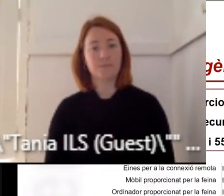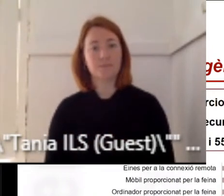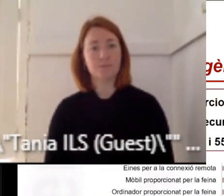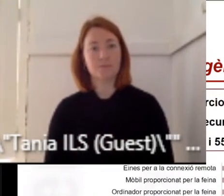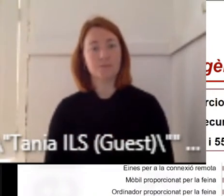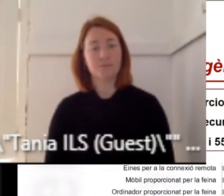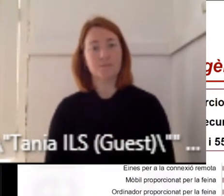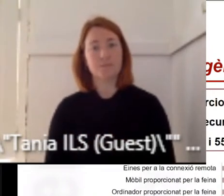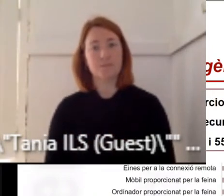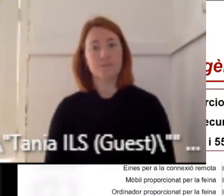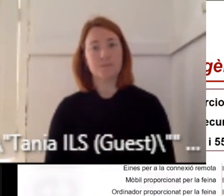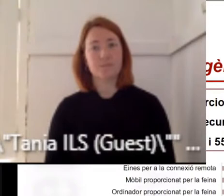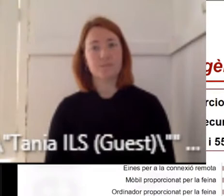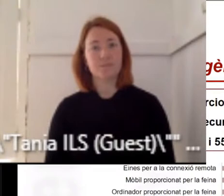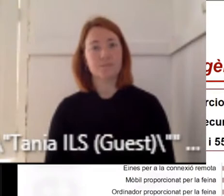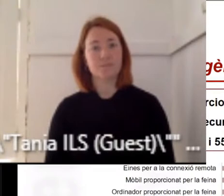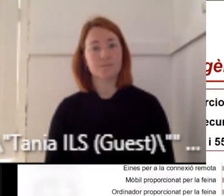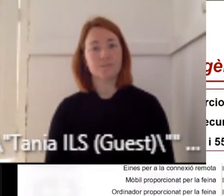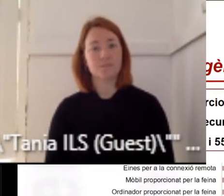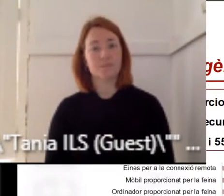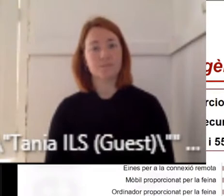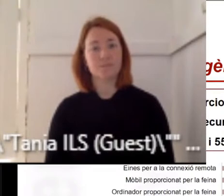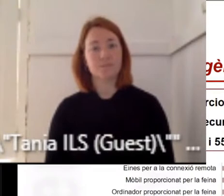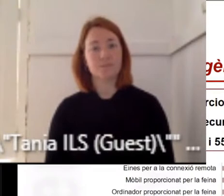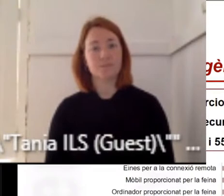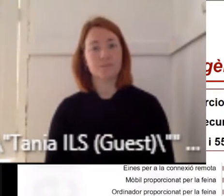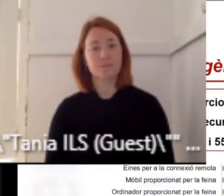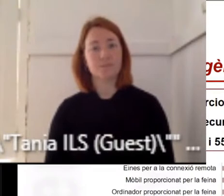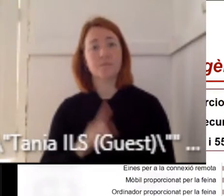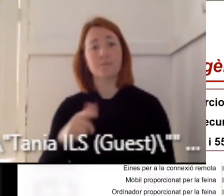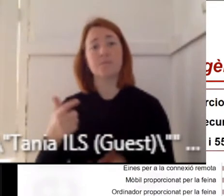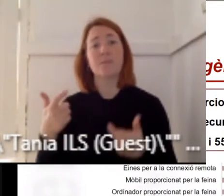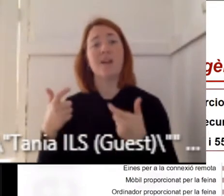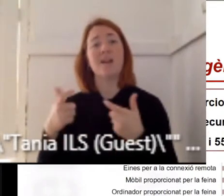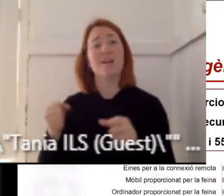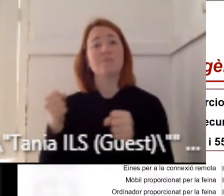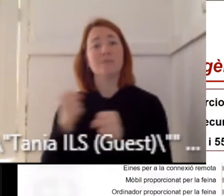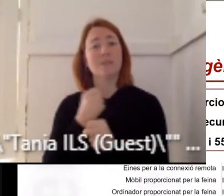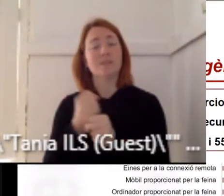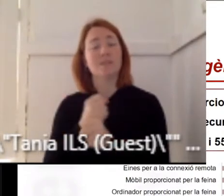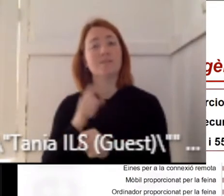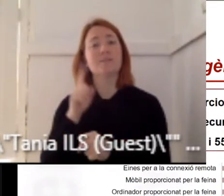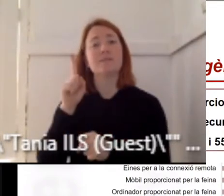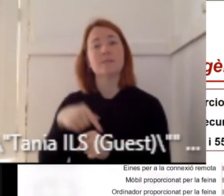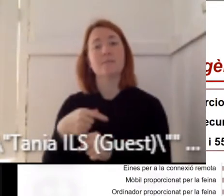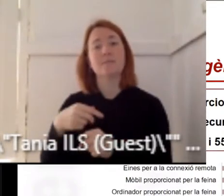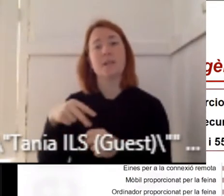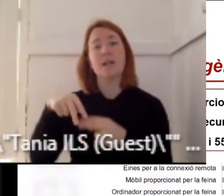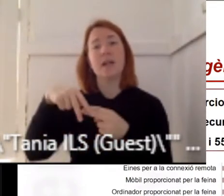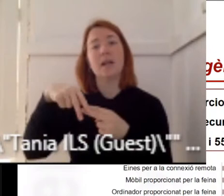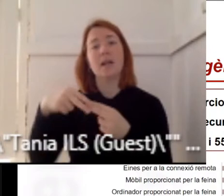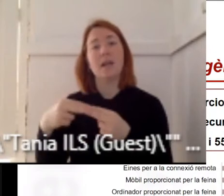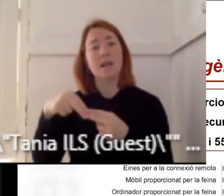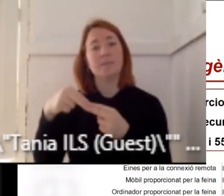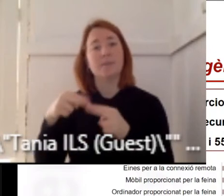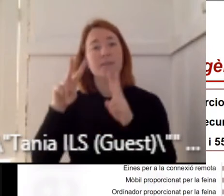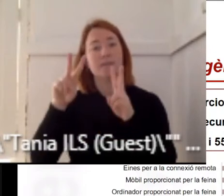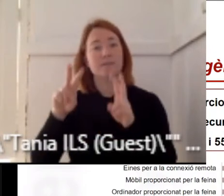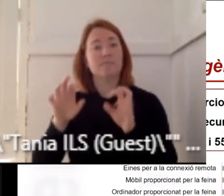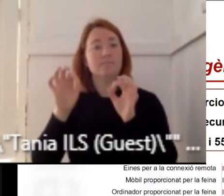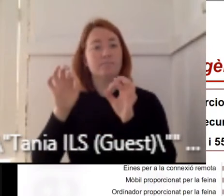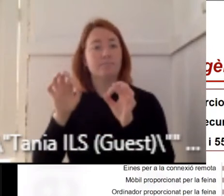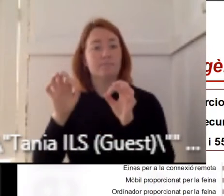les dones, també doncs, en aquest àmbit del treball, se'ls ha proporcionat més eines per la connexió remota, no? Per tant,